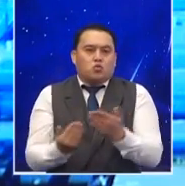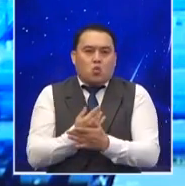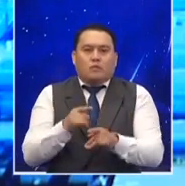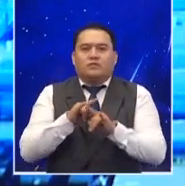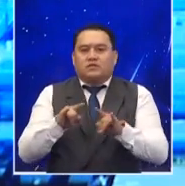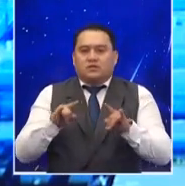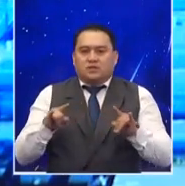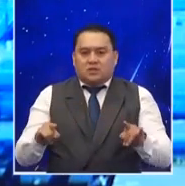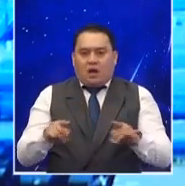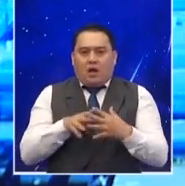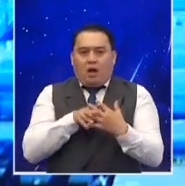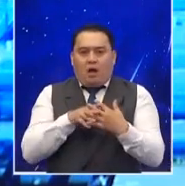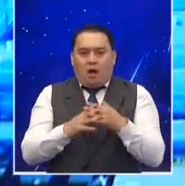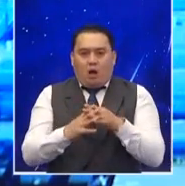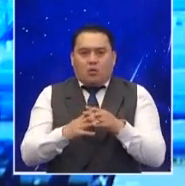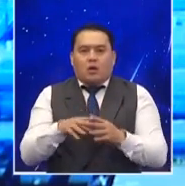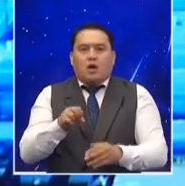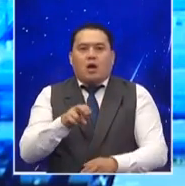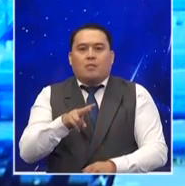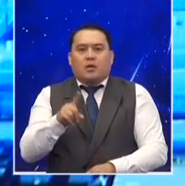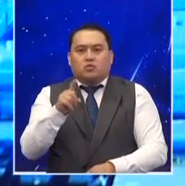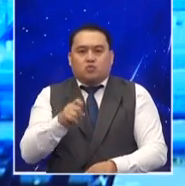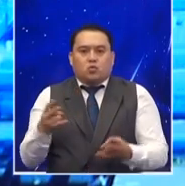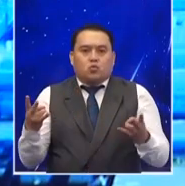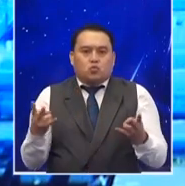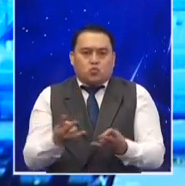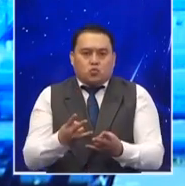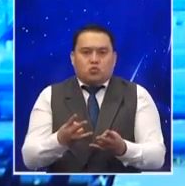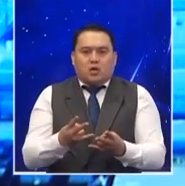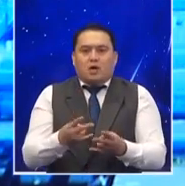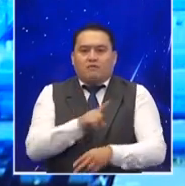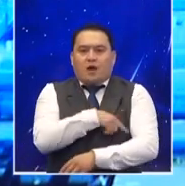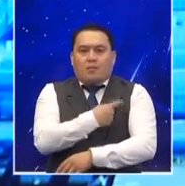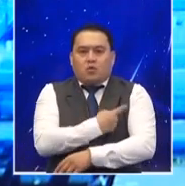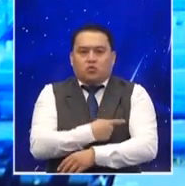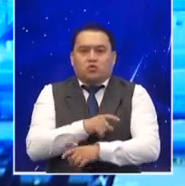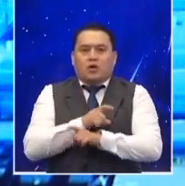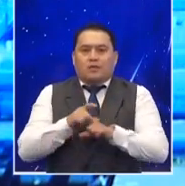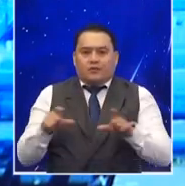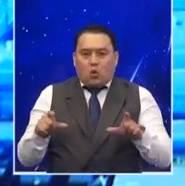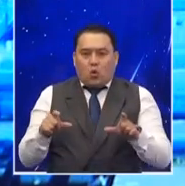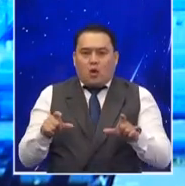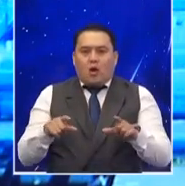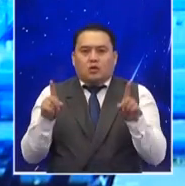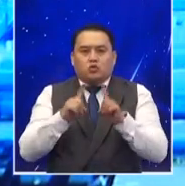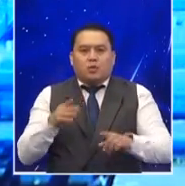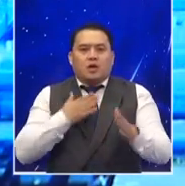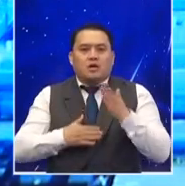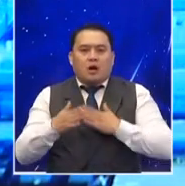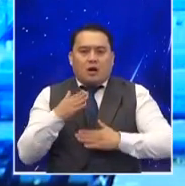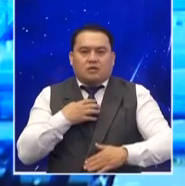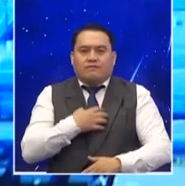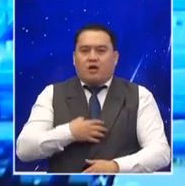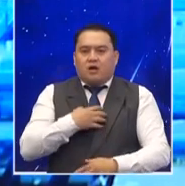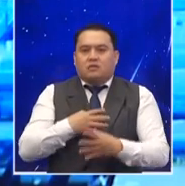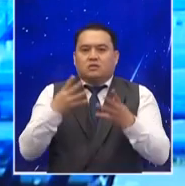детский сад, а в ауле Какпак открылась столь необходимая для населения врачебная амбулатория. По-особому радостным и